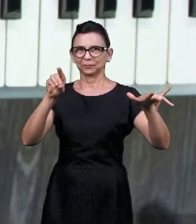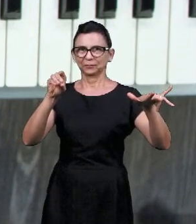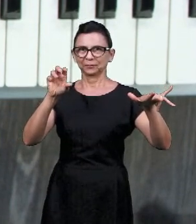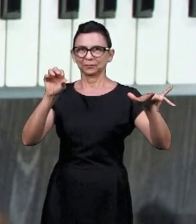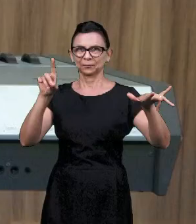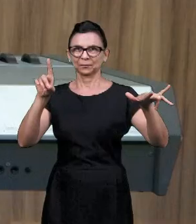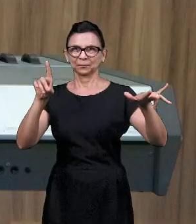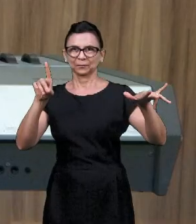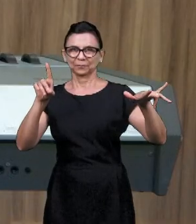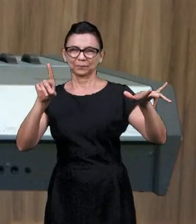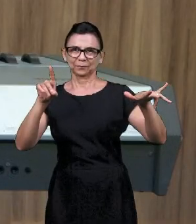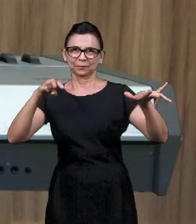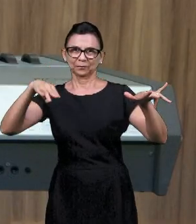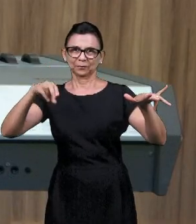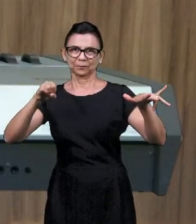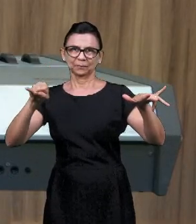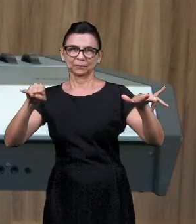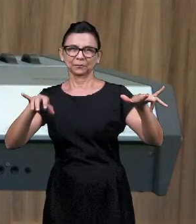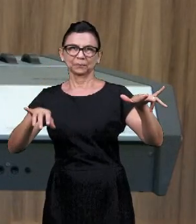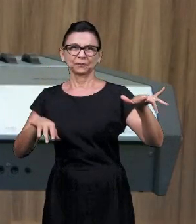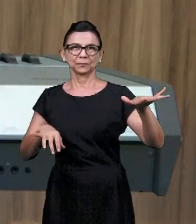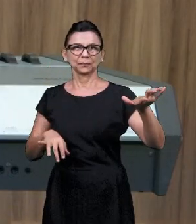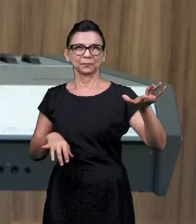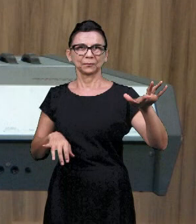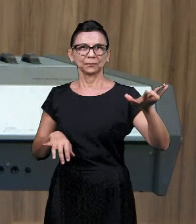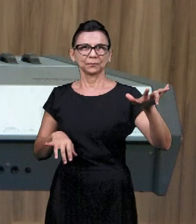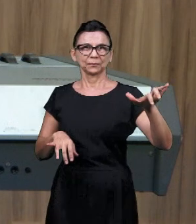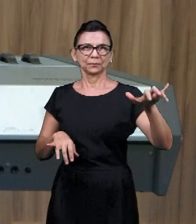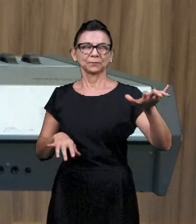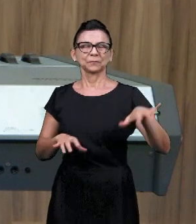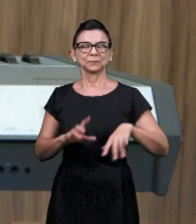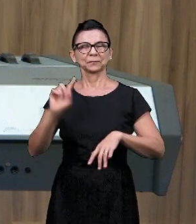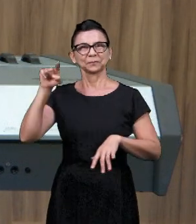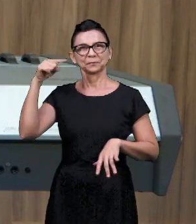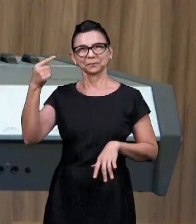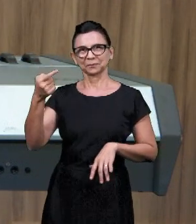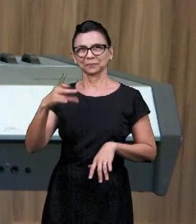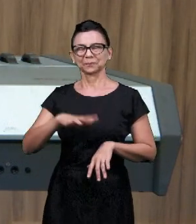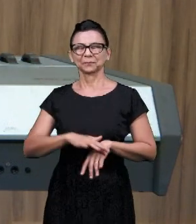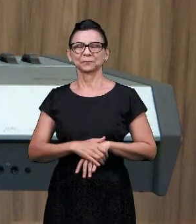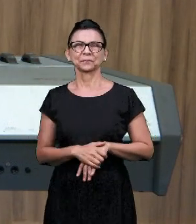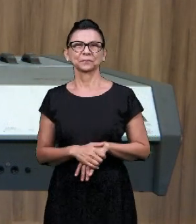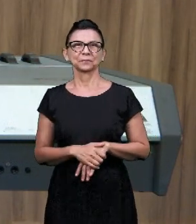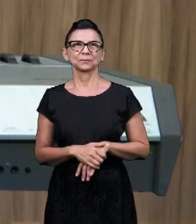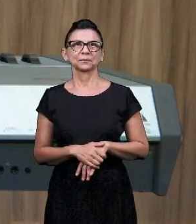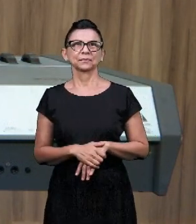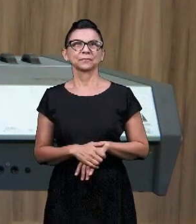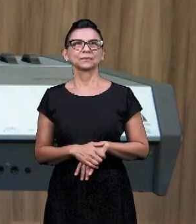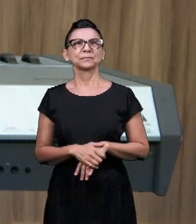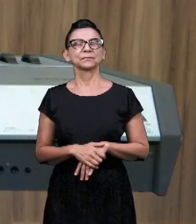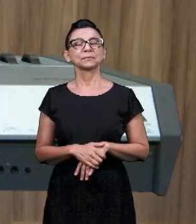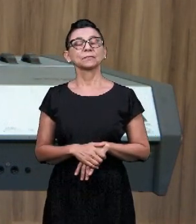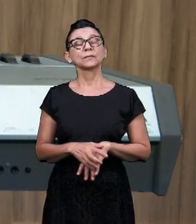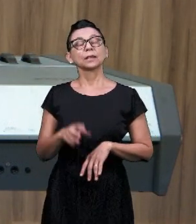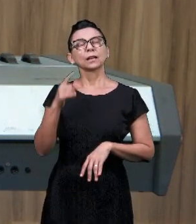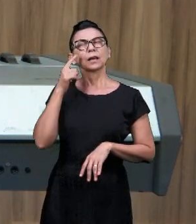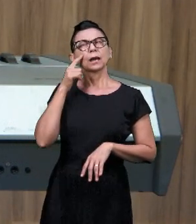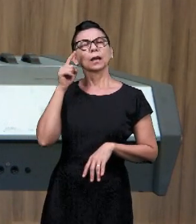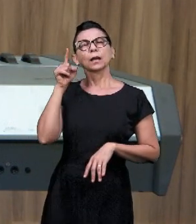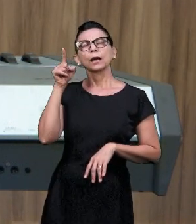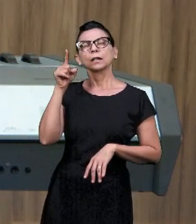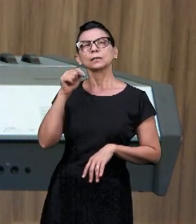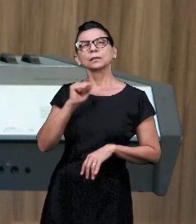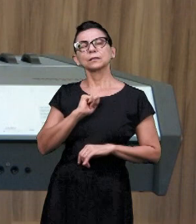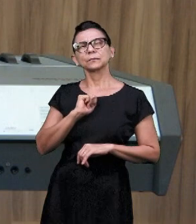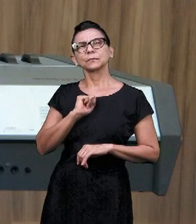Maintenant, passons le tableau suivant. Ici, nous allons voir d'autres